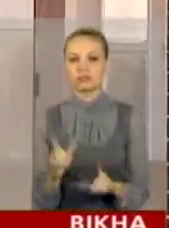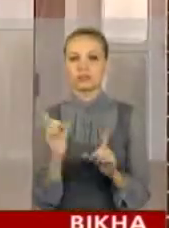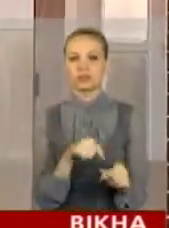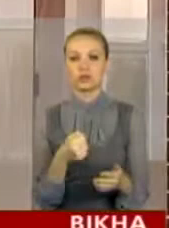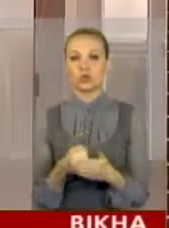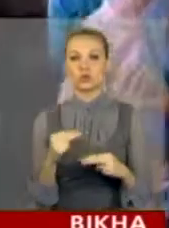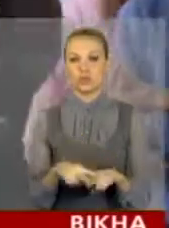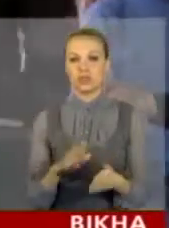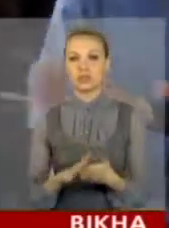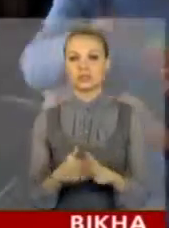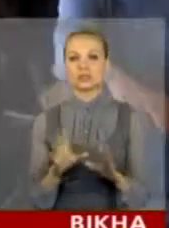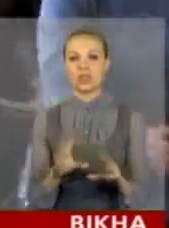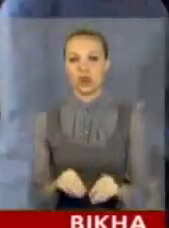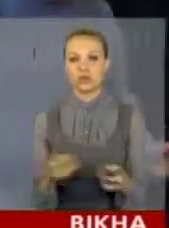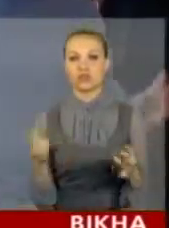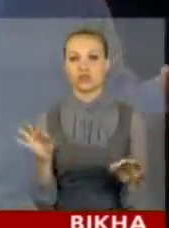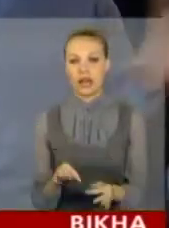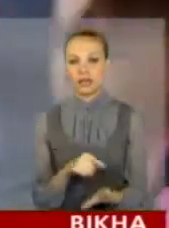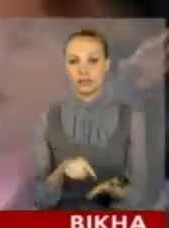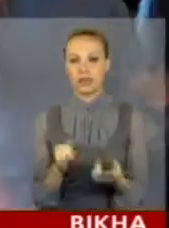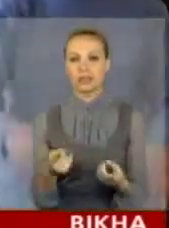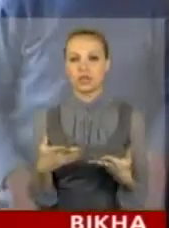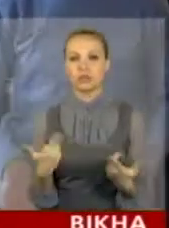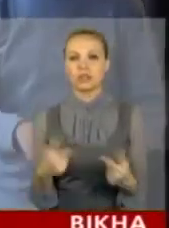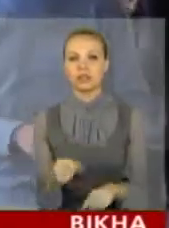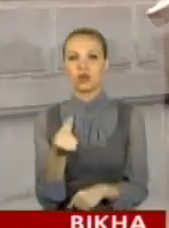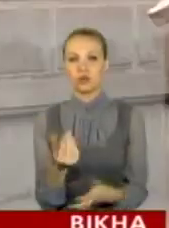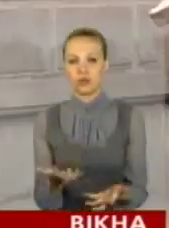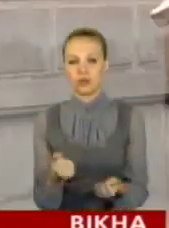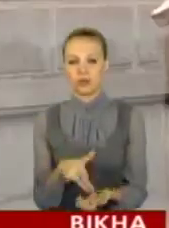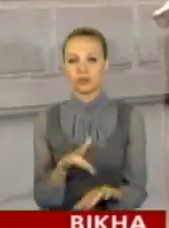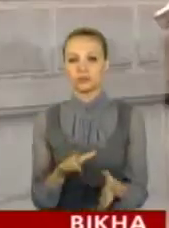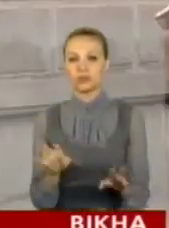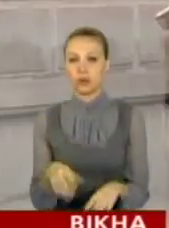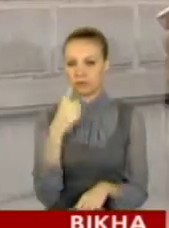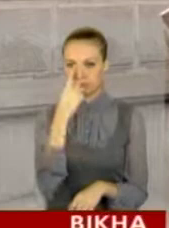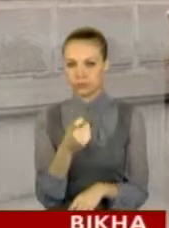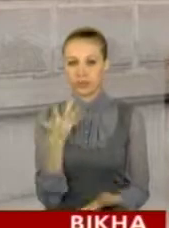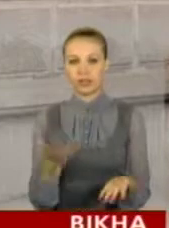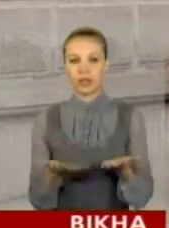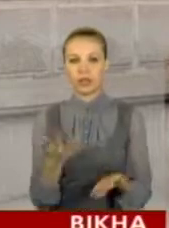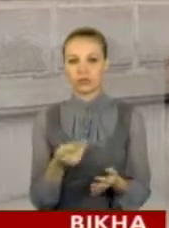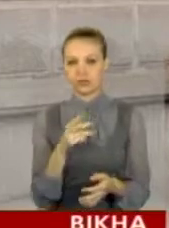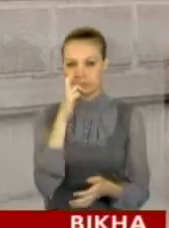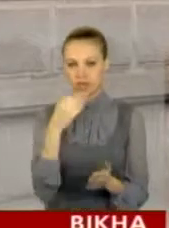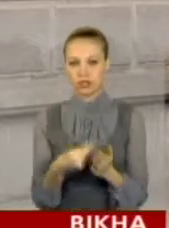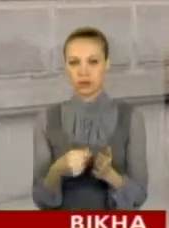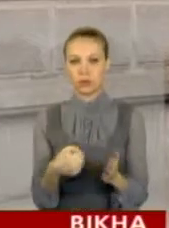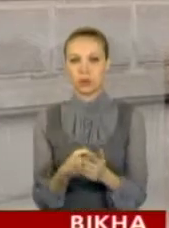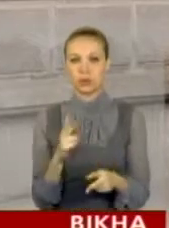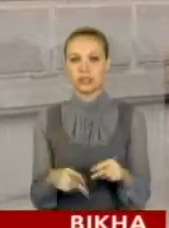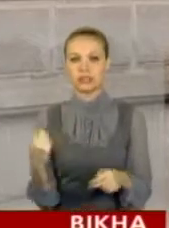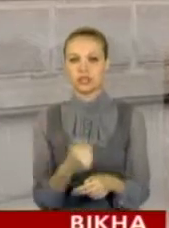столиці залагоджувати нагальні питання і з'ясувати, де грошей брати. Міський голова попереджає, якщо держскарбниця до кінця